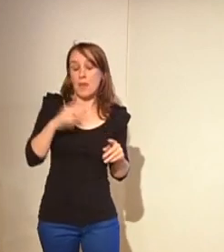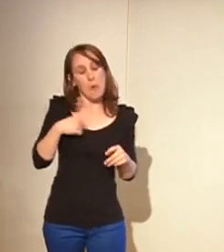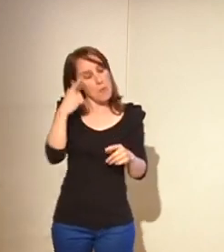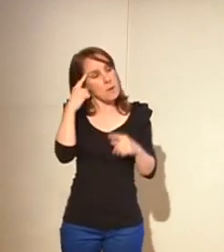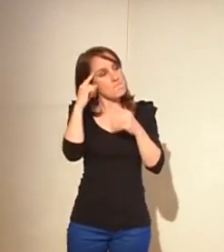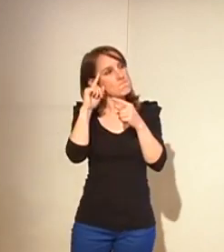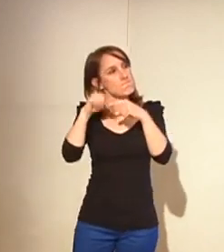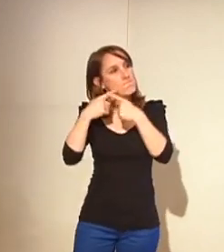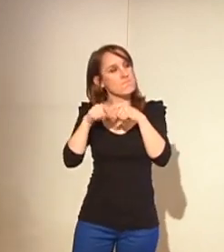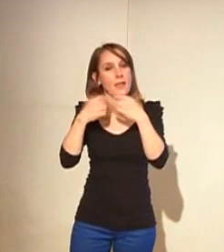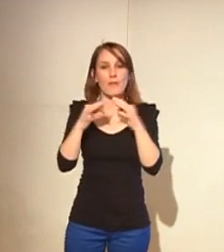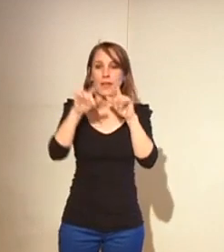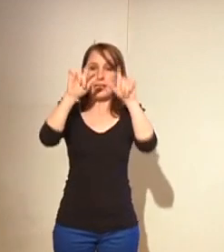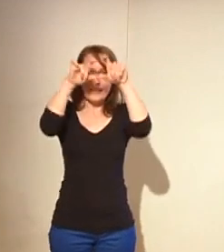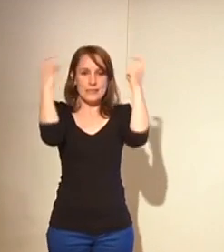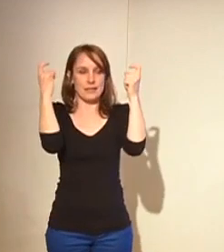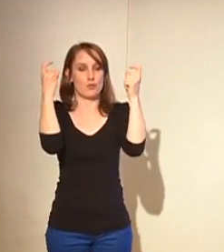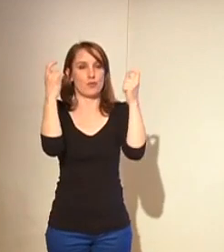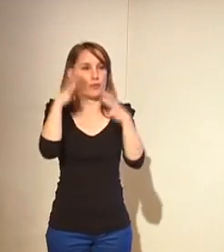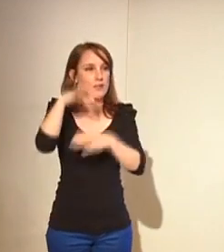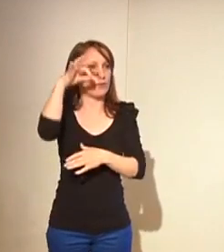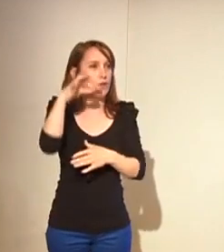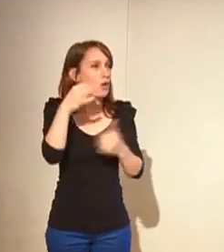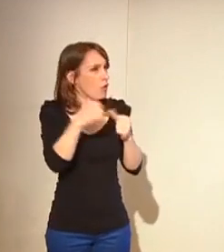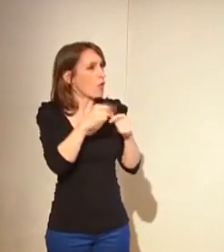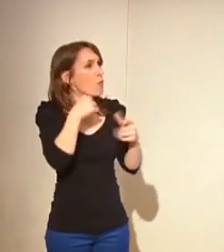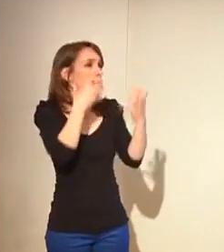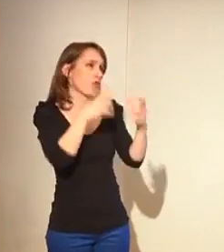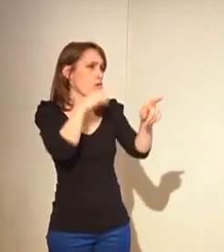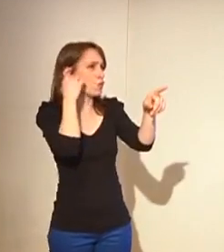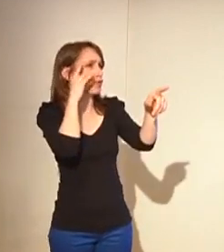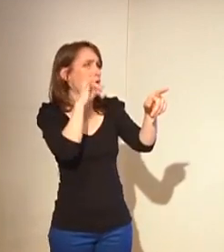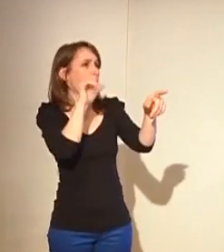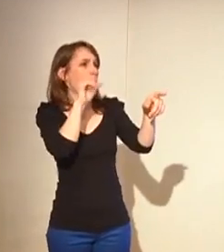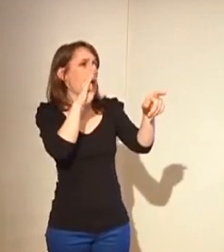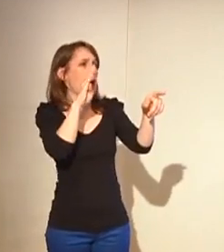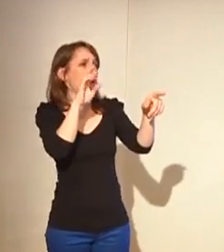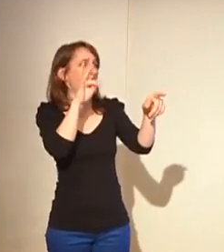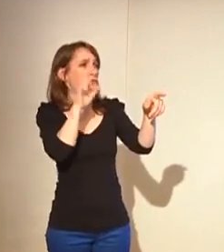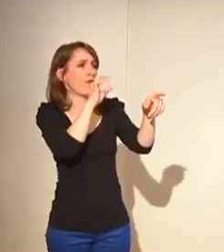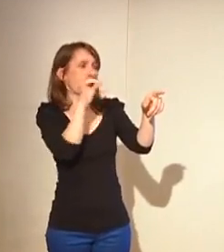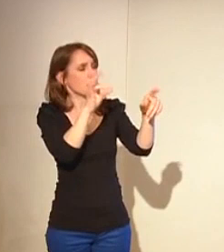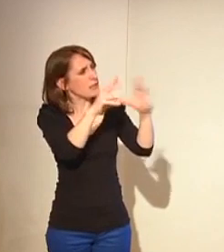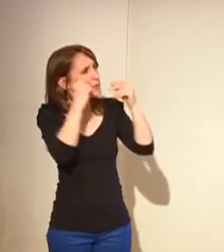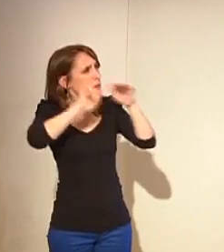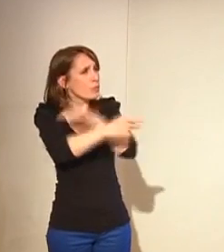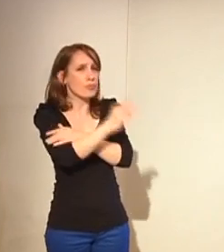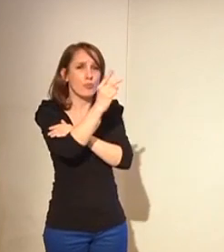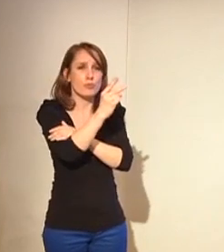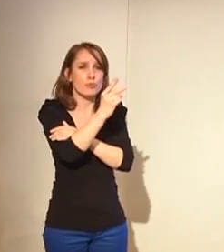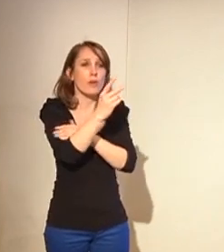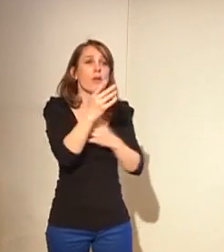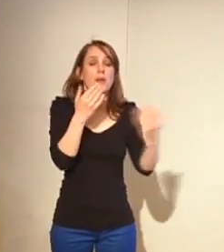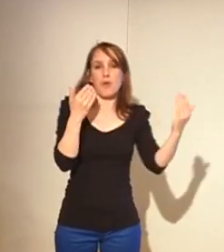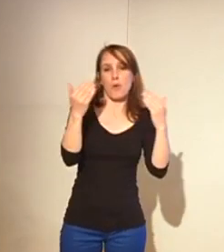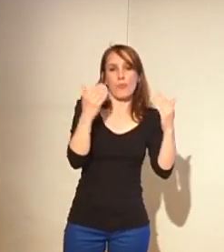souhaité vous entendre monsieur hfast plutôt que de faire un parallèle douteux comme il a été fait à une époque entre l'augmentation